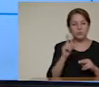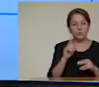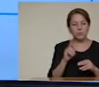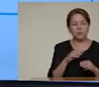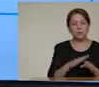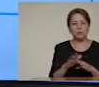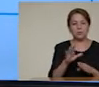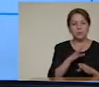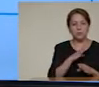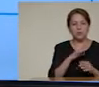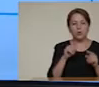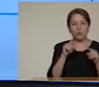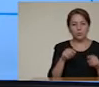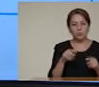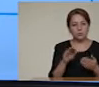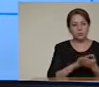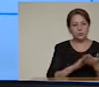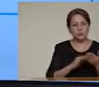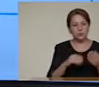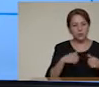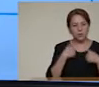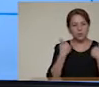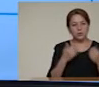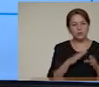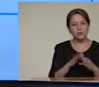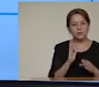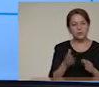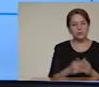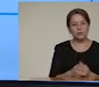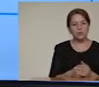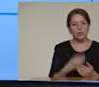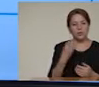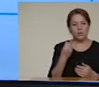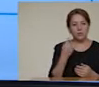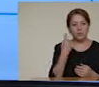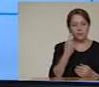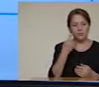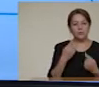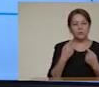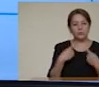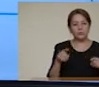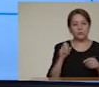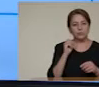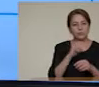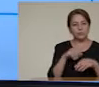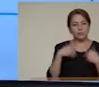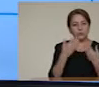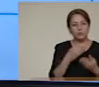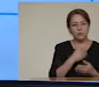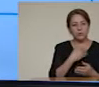Ana ularni ham izohlab yozishga harakat qilasiz. Bundan tashqari quyidagicha topshiriq bermoqchiman sizga.